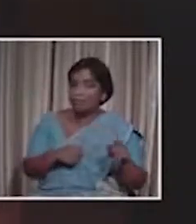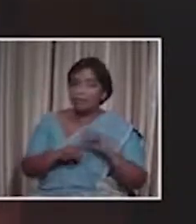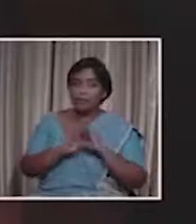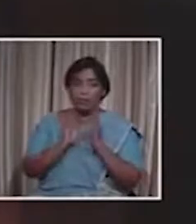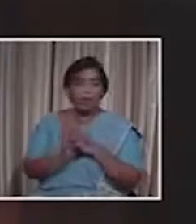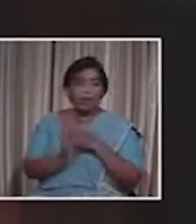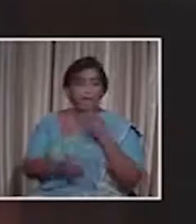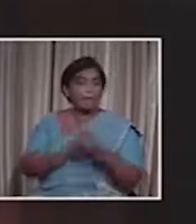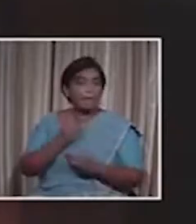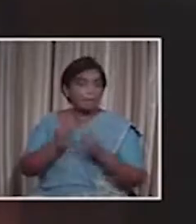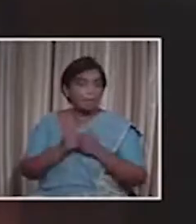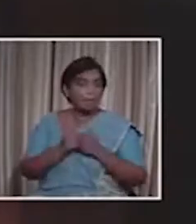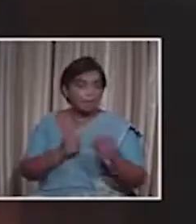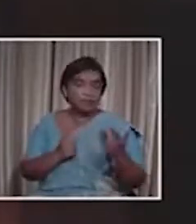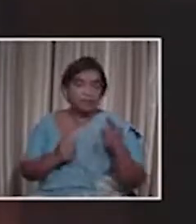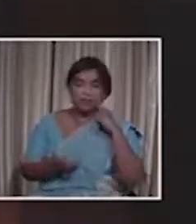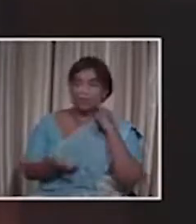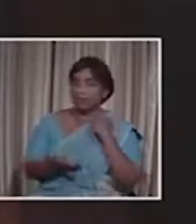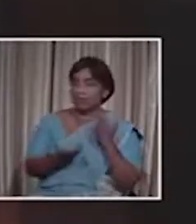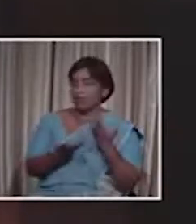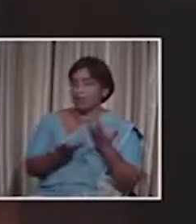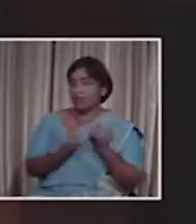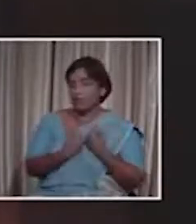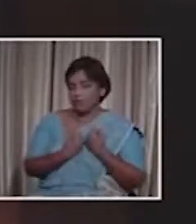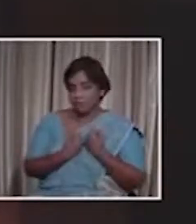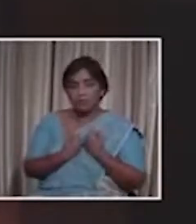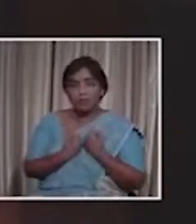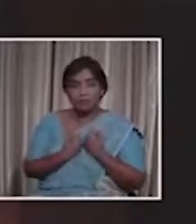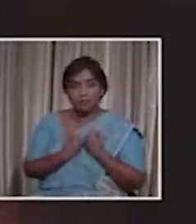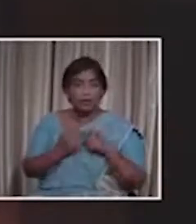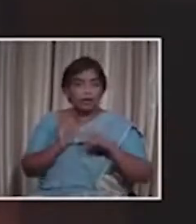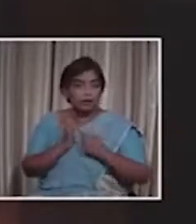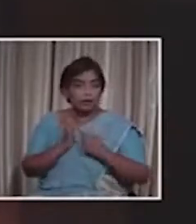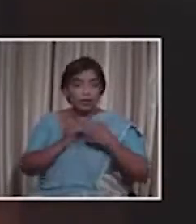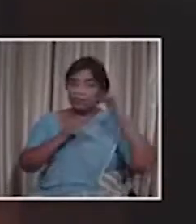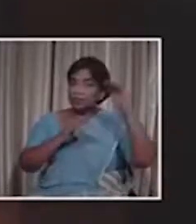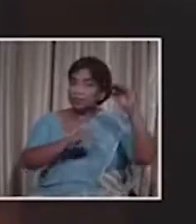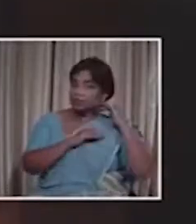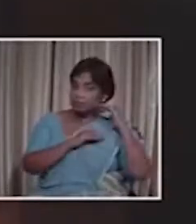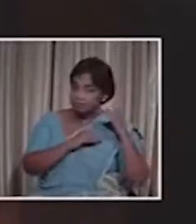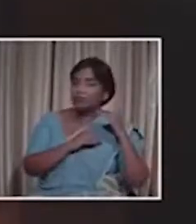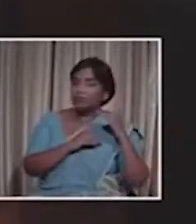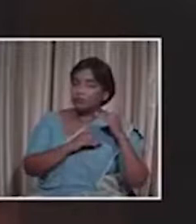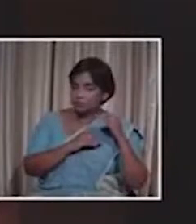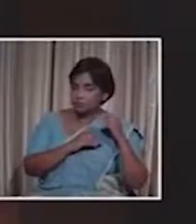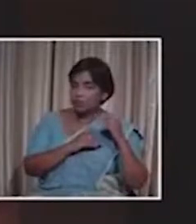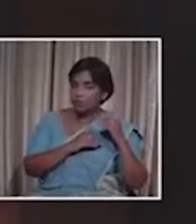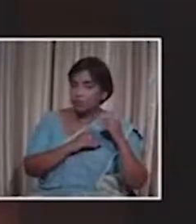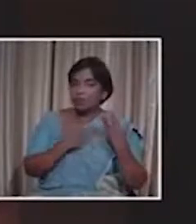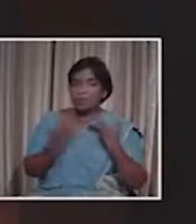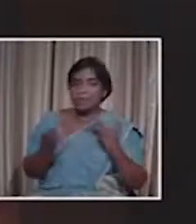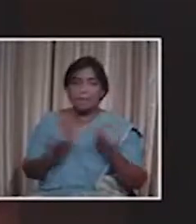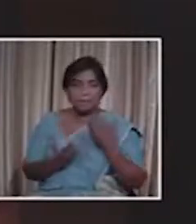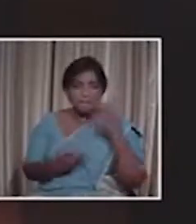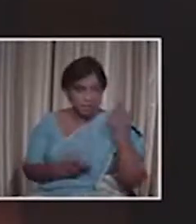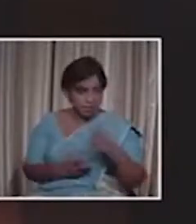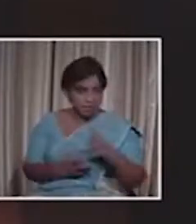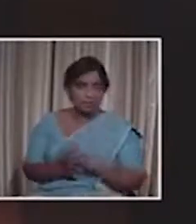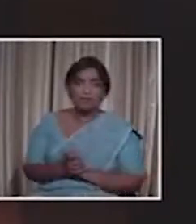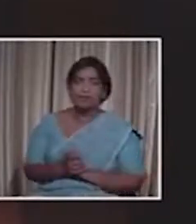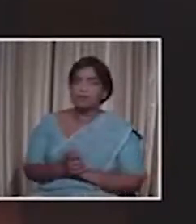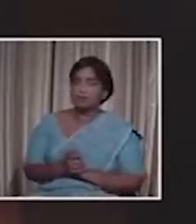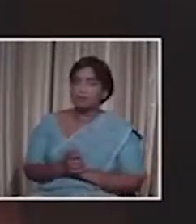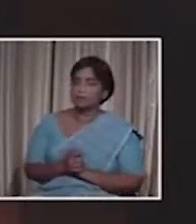போன்று தேர்ச்சி பெற்ற இளைஞர்கள் நாட்டை விட்டு வெளியேறும் நிலைமையும் ஏற்படும். மேலும் தற்போது நாட்டில் ஏற்பட்டுள்ள பால்மா எரிபொருள் எரிவாயு